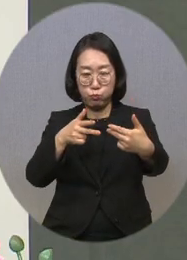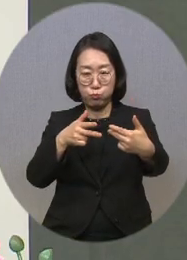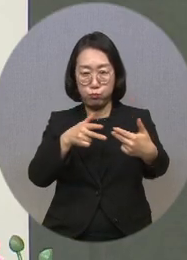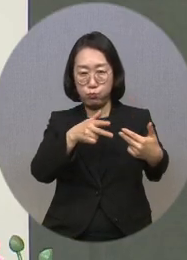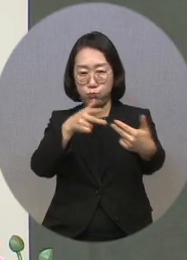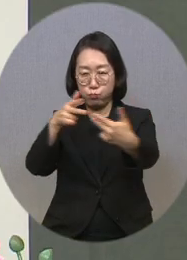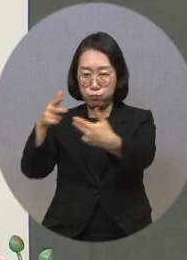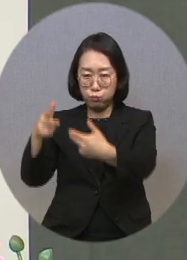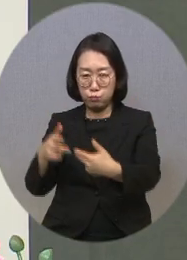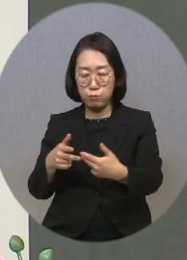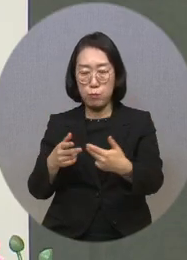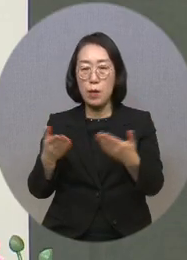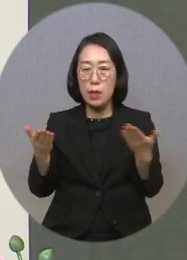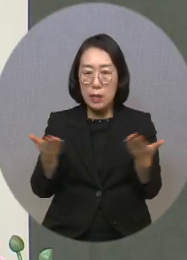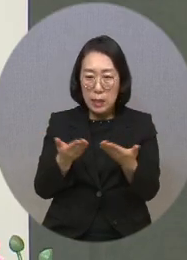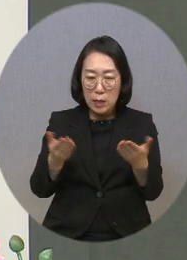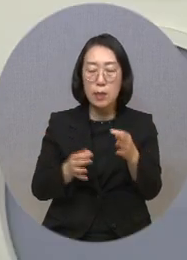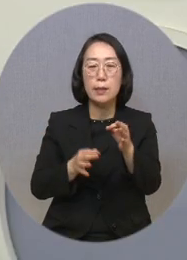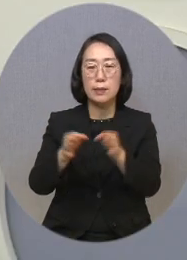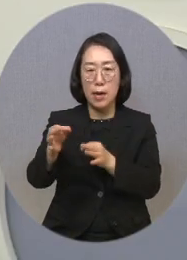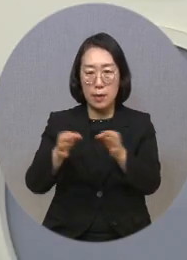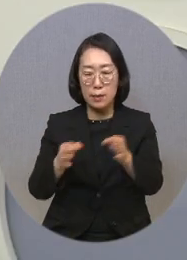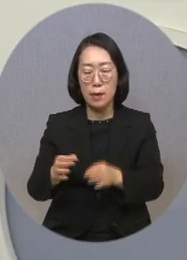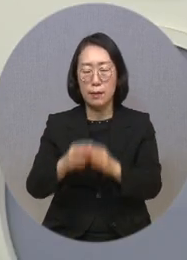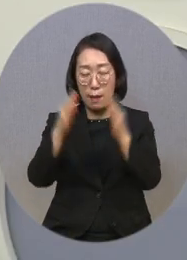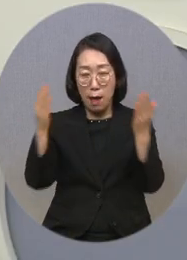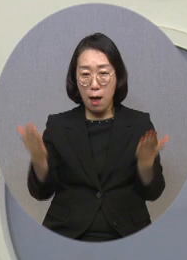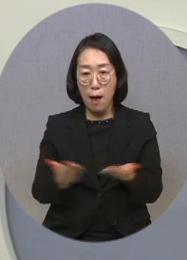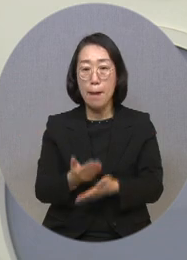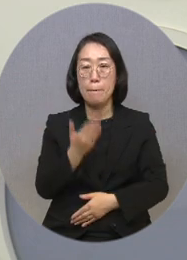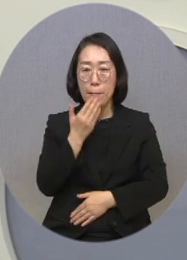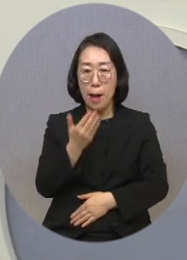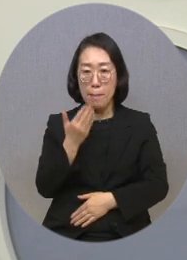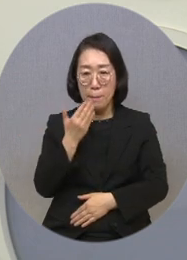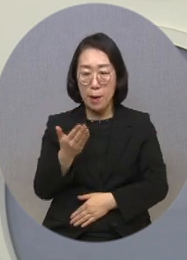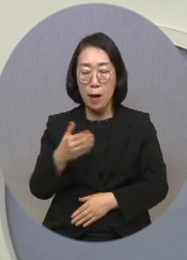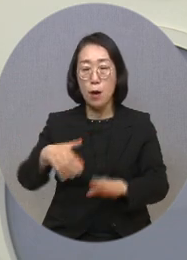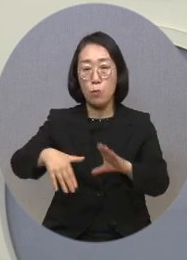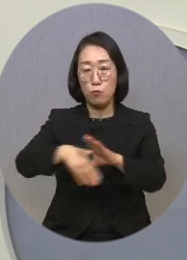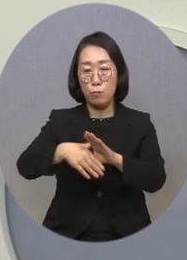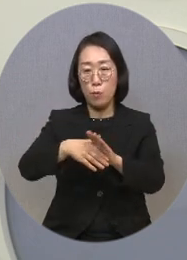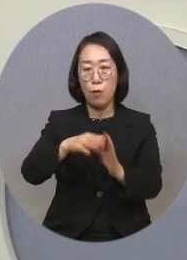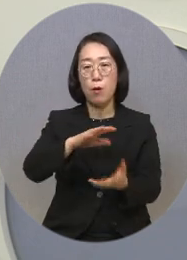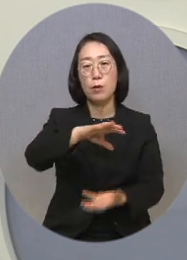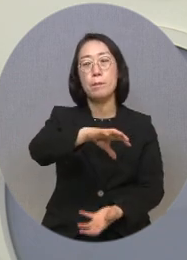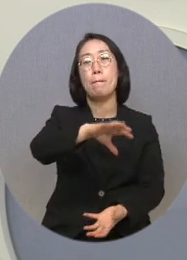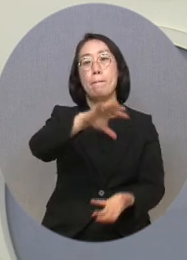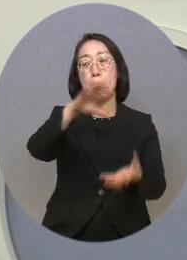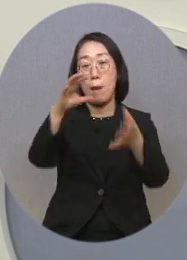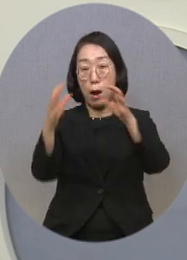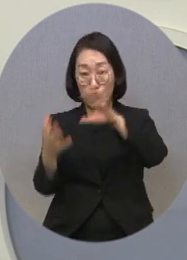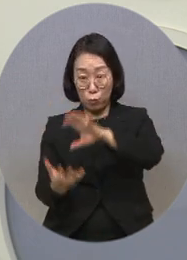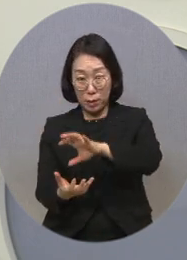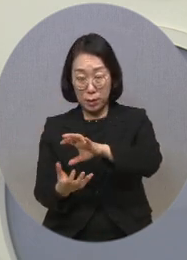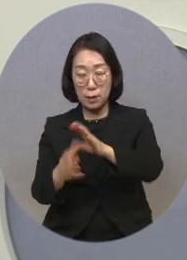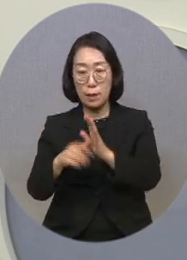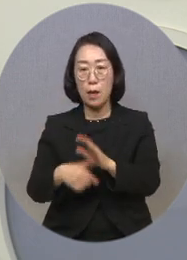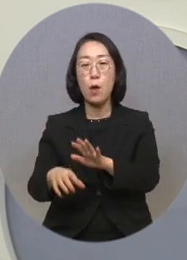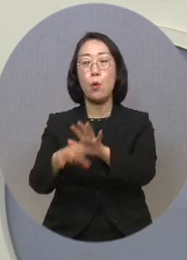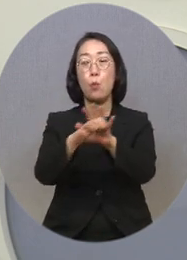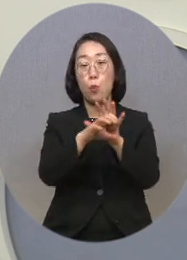예, 사업도 하고 장사도 하고 할 수 있는 그러한 문명의 전환 시기예요. 그것이